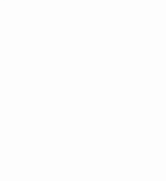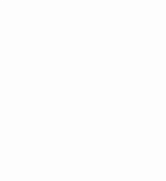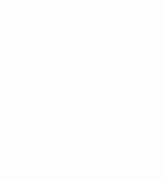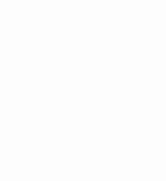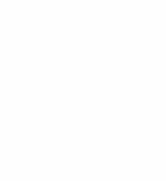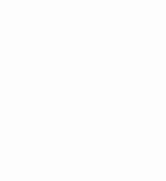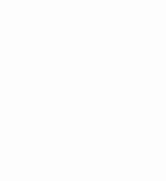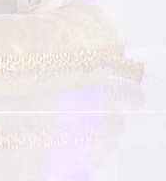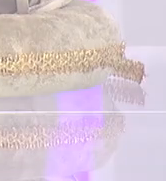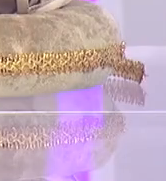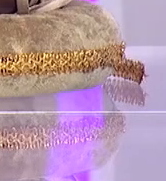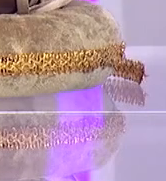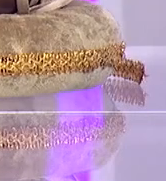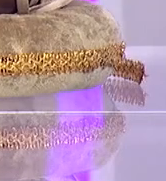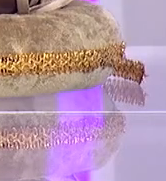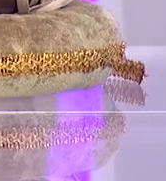KPM.